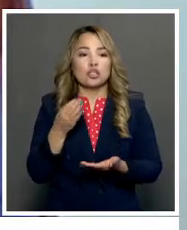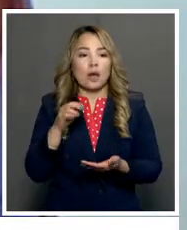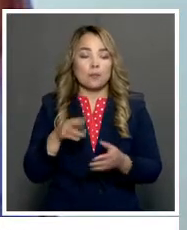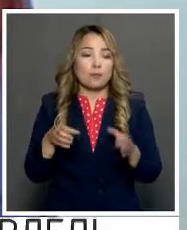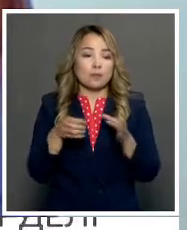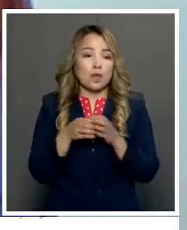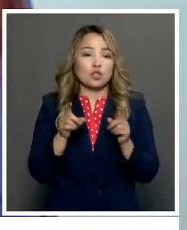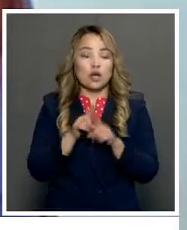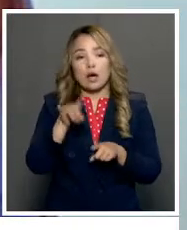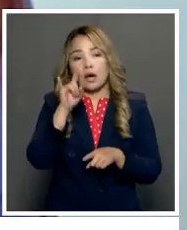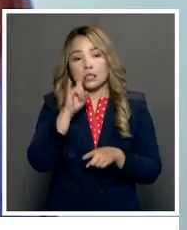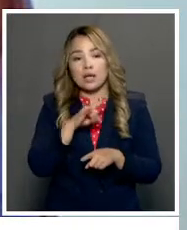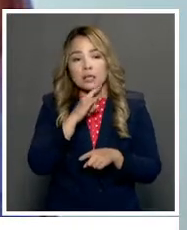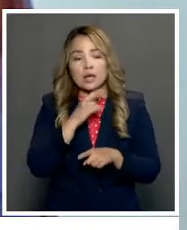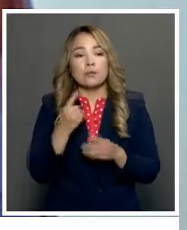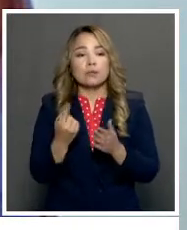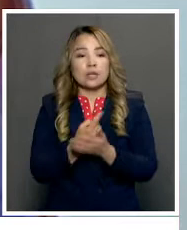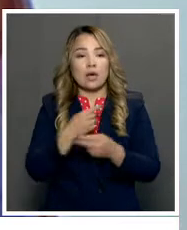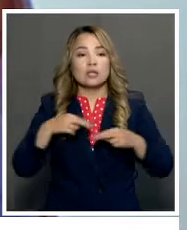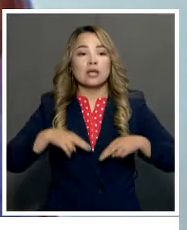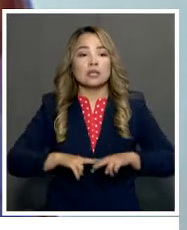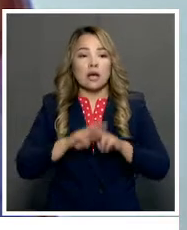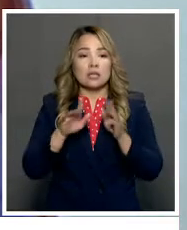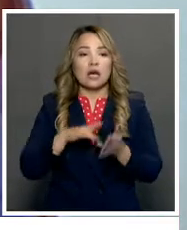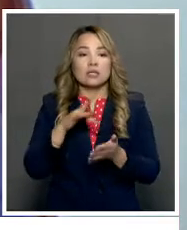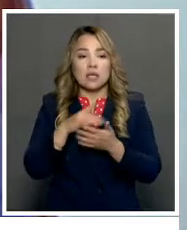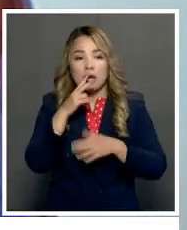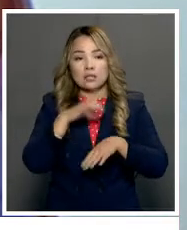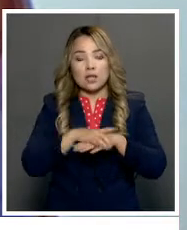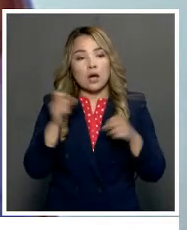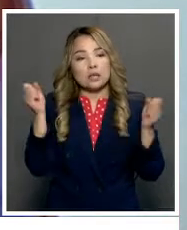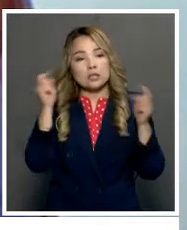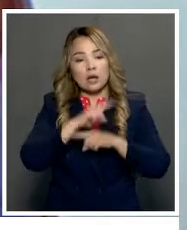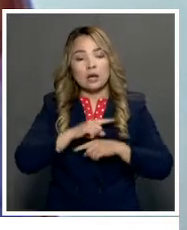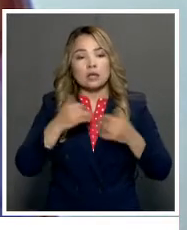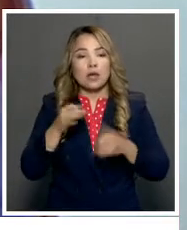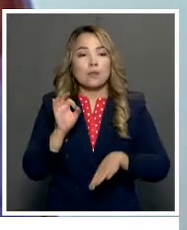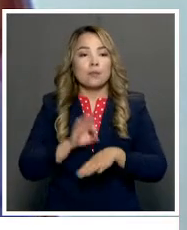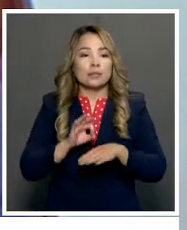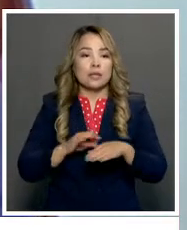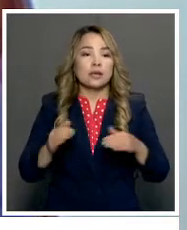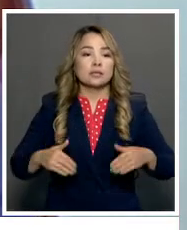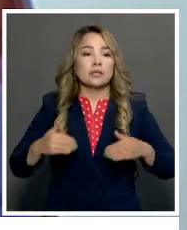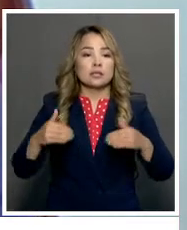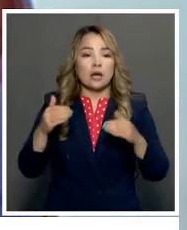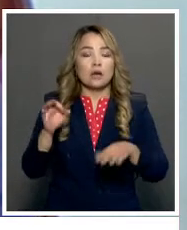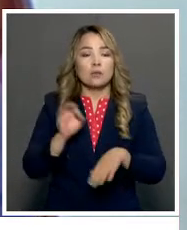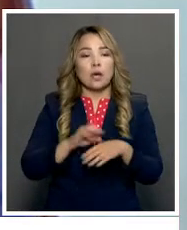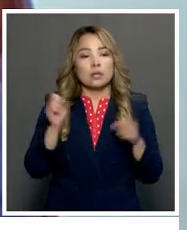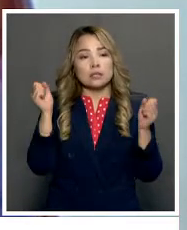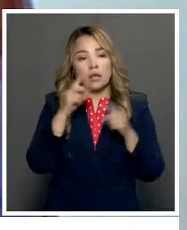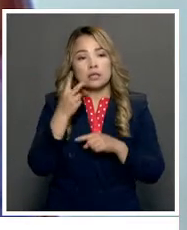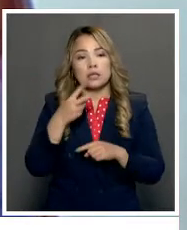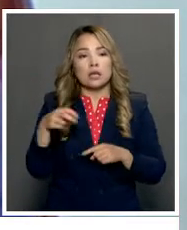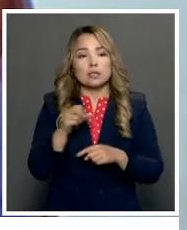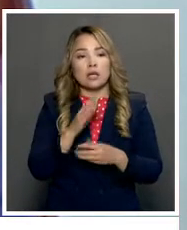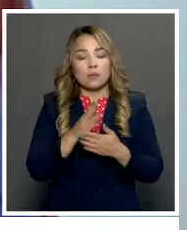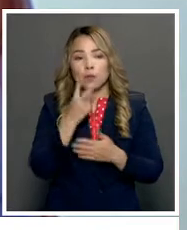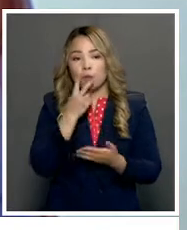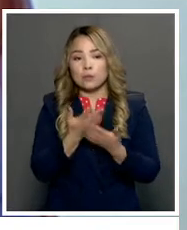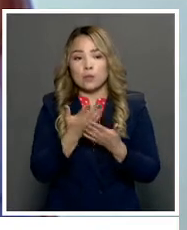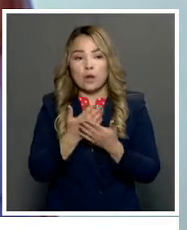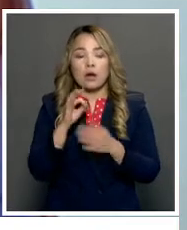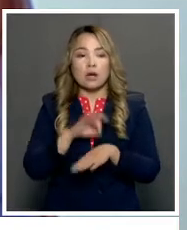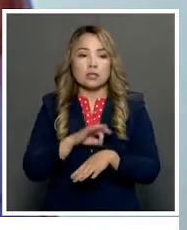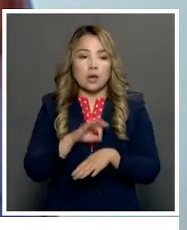Дельта штамы Қазақстанда бірінші Елордада анықталды. Осыған байланысты бас қаладағы сырқаттану динамикасын зерттедік. Соңғы екі аптада ауру көрсеткіші